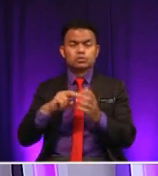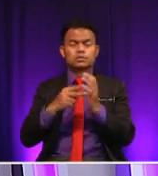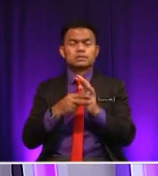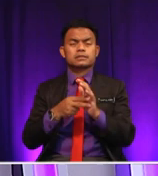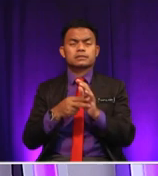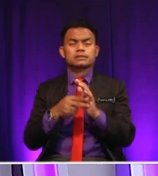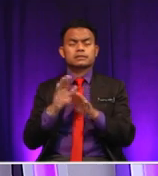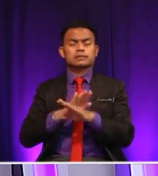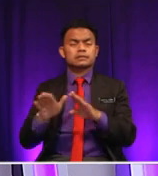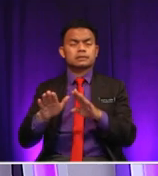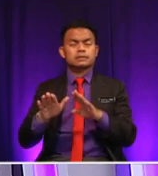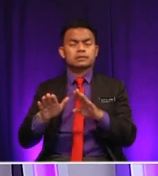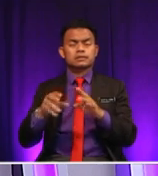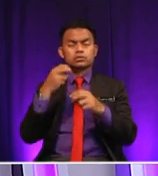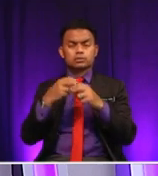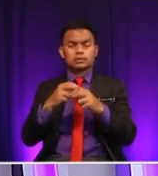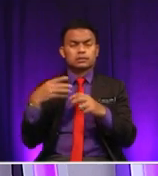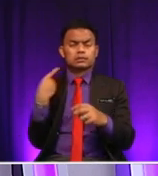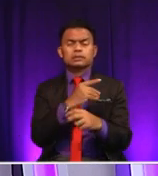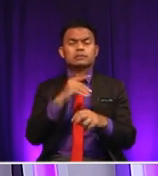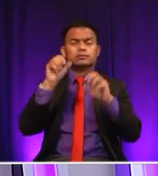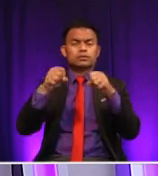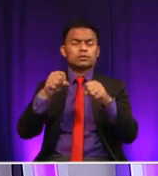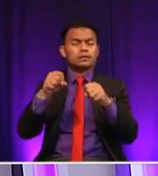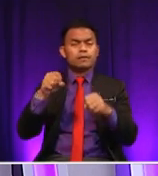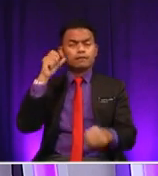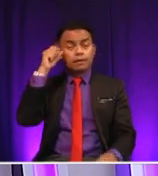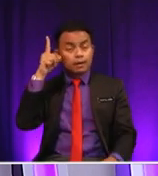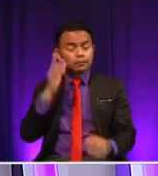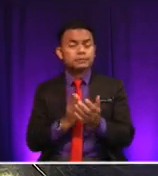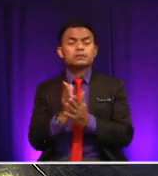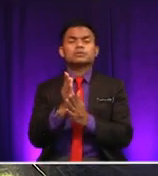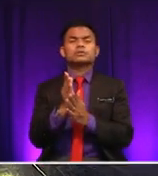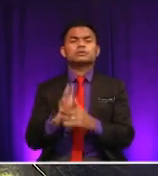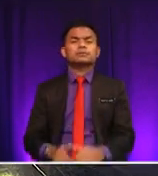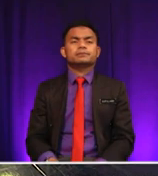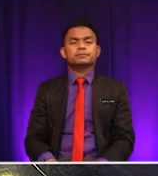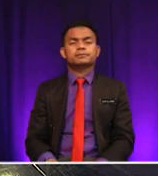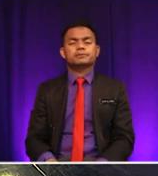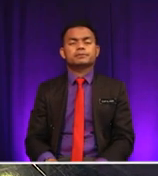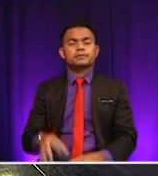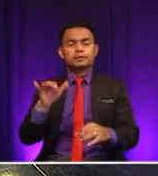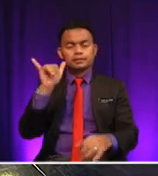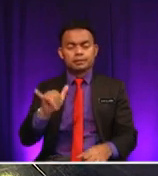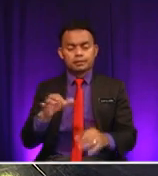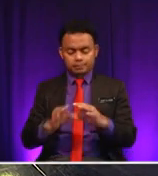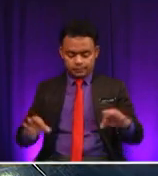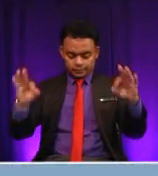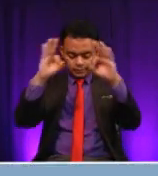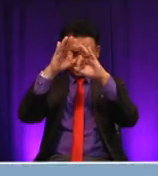macam ada beralasan sebagainya kita terus Kalau kita membaca sekalian memahami